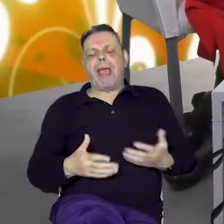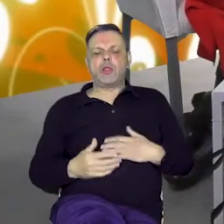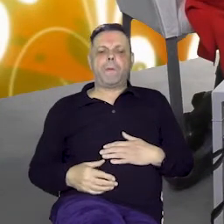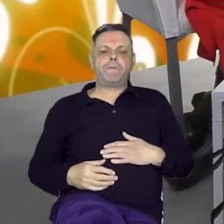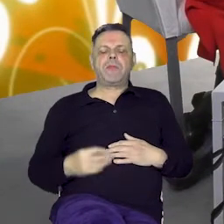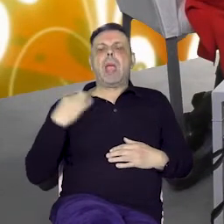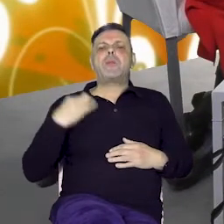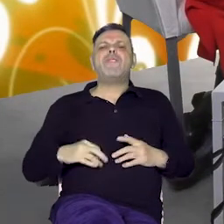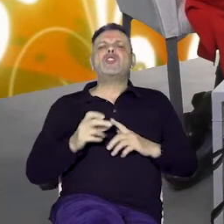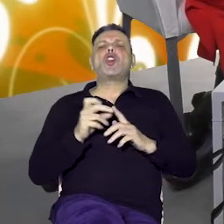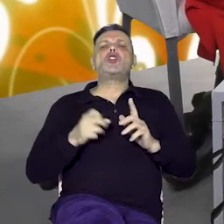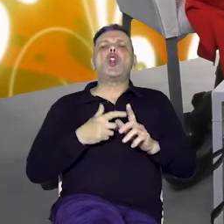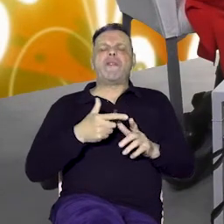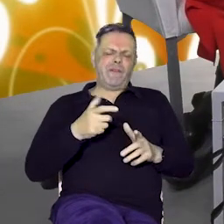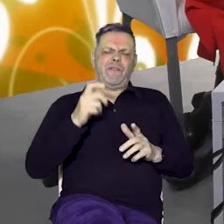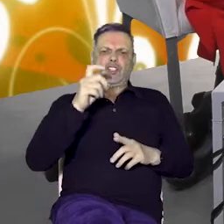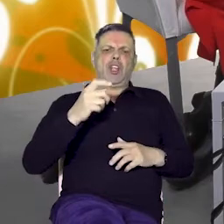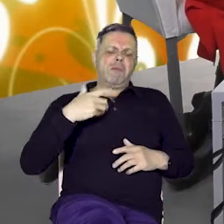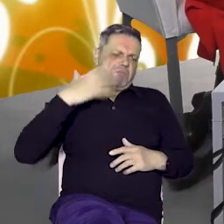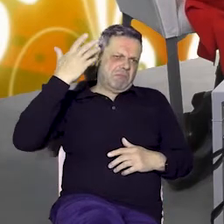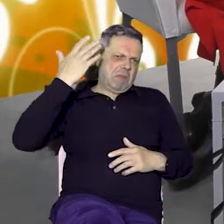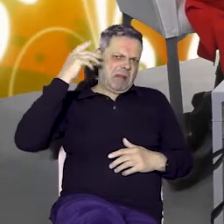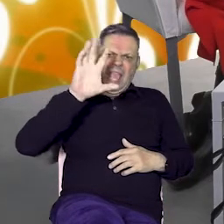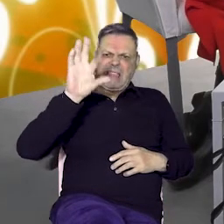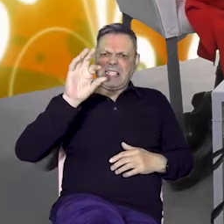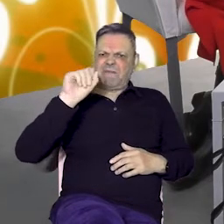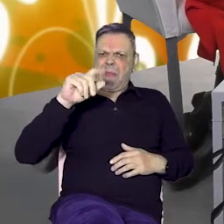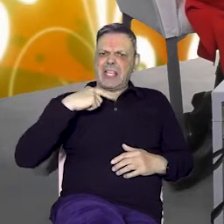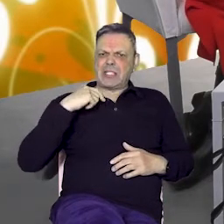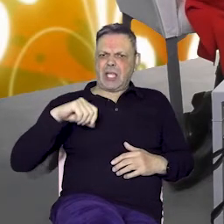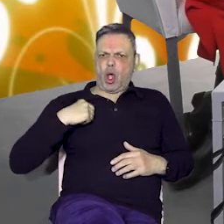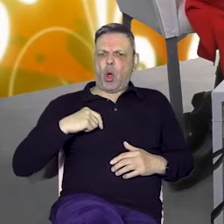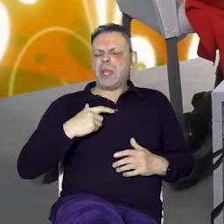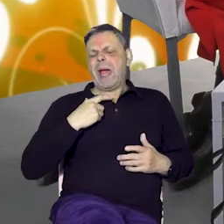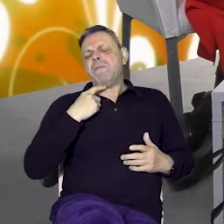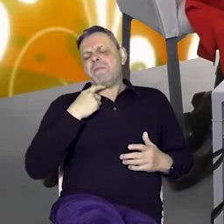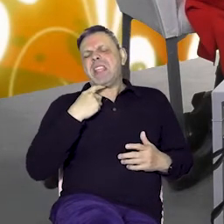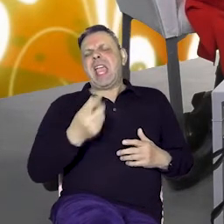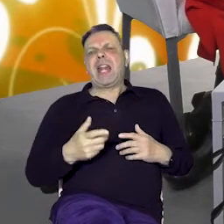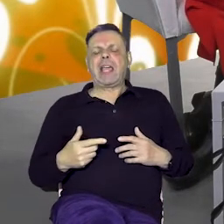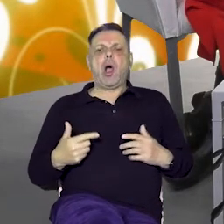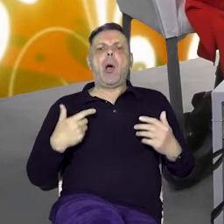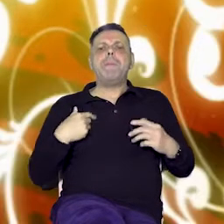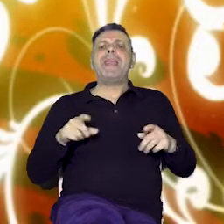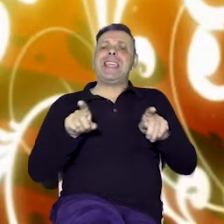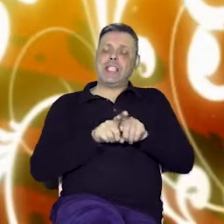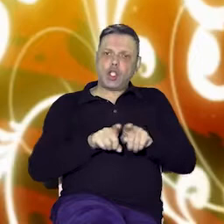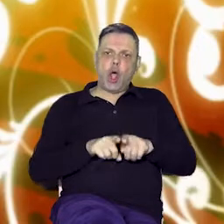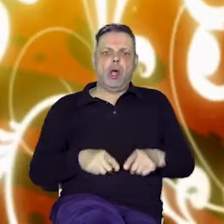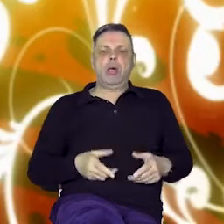jednom kazao jednu sjajnu stvar pred 10-12 godina u jednoj našom okruglom stolu. Mi isto tako,